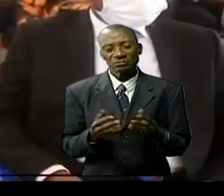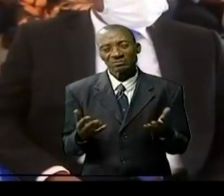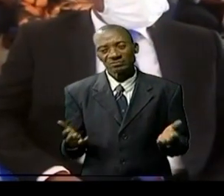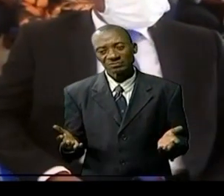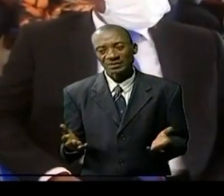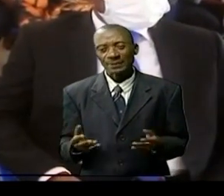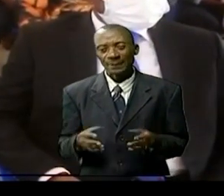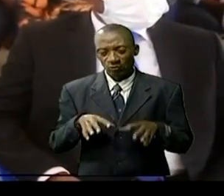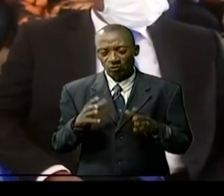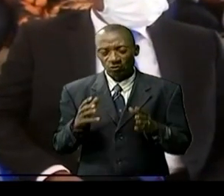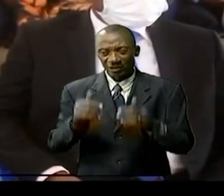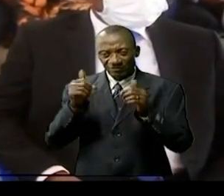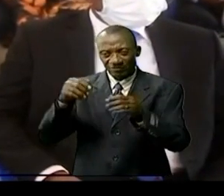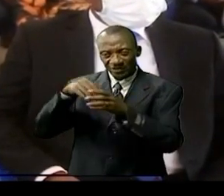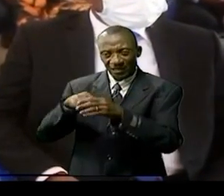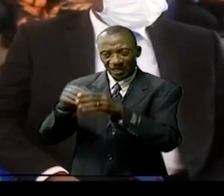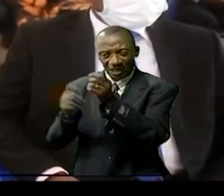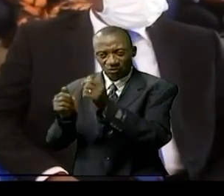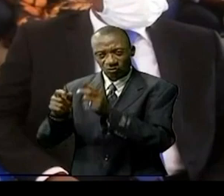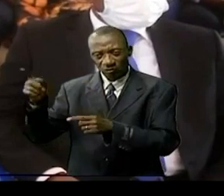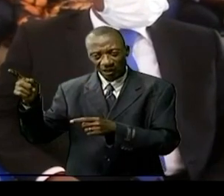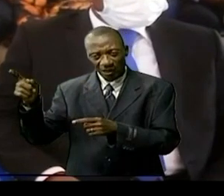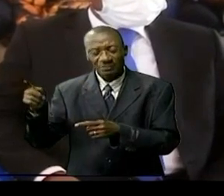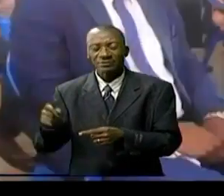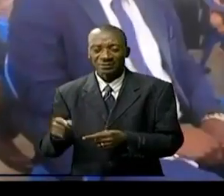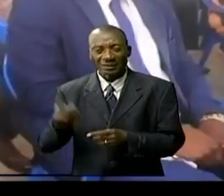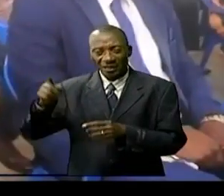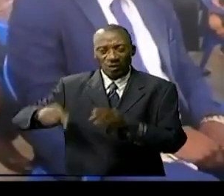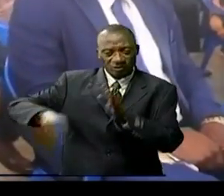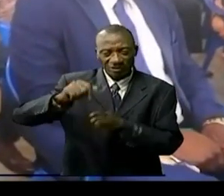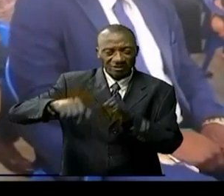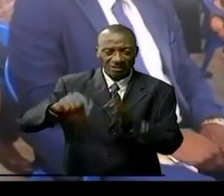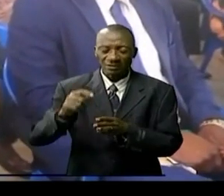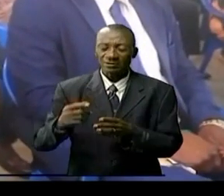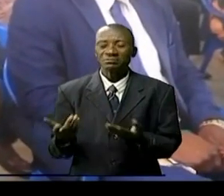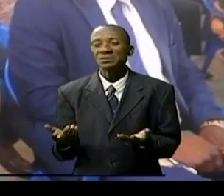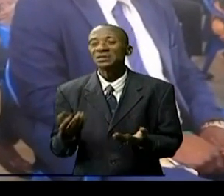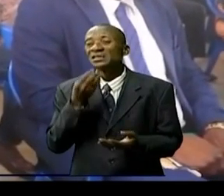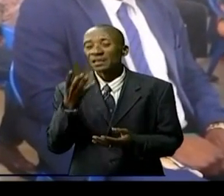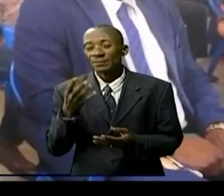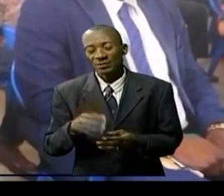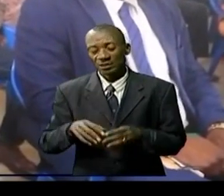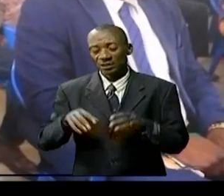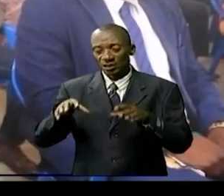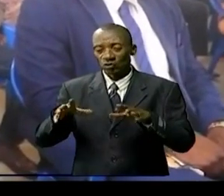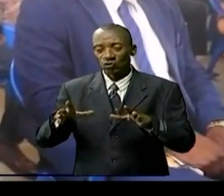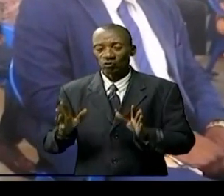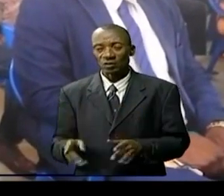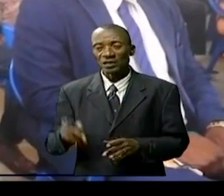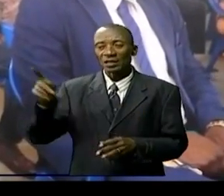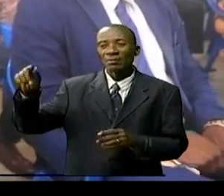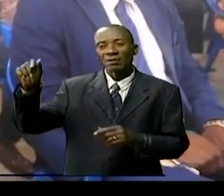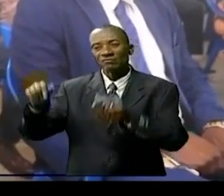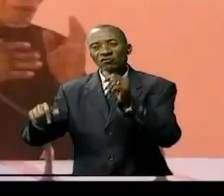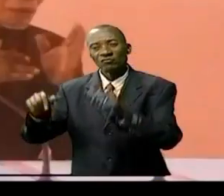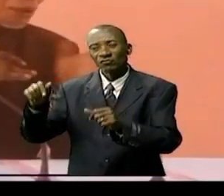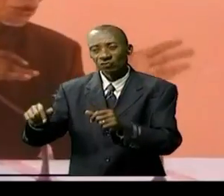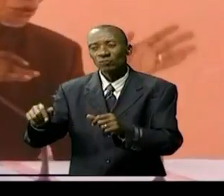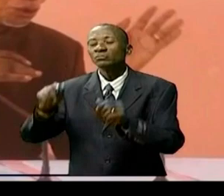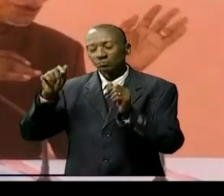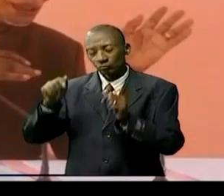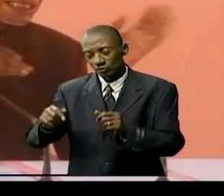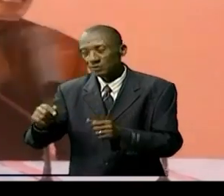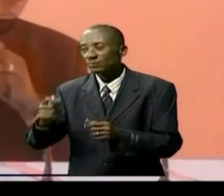grata ils peuvent dignement rentrée en république démocratique du congo mais en évitant tout traitement est crade ans quand va-t-on